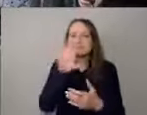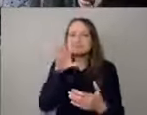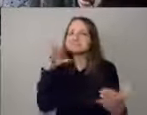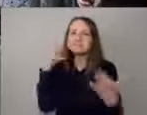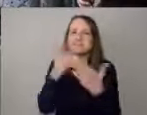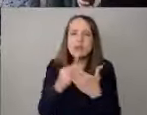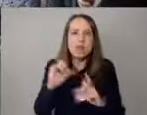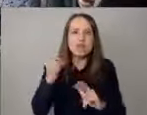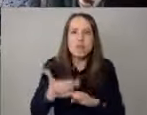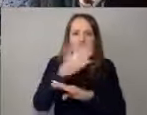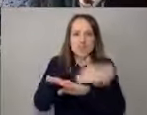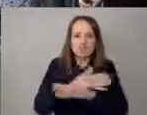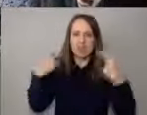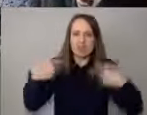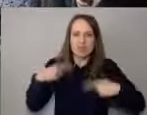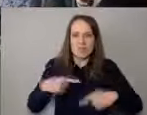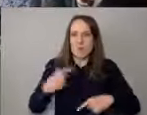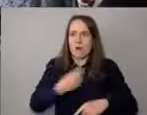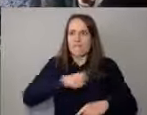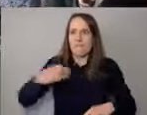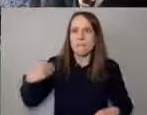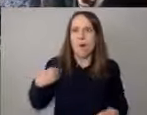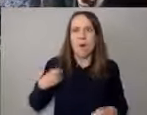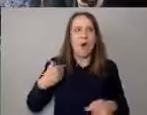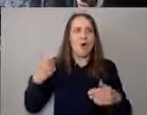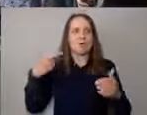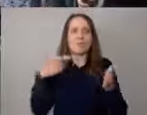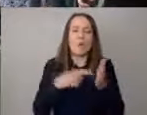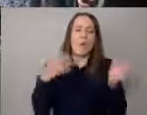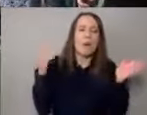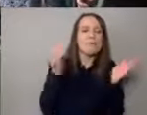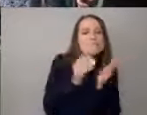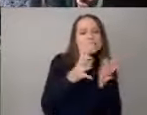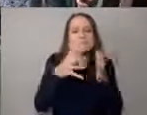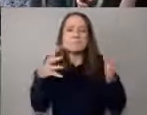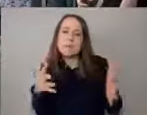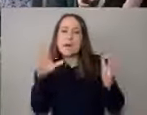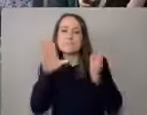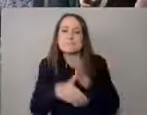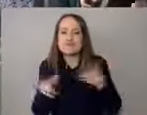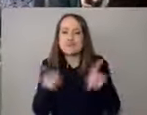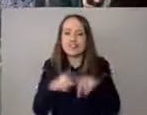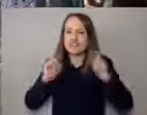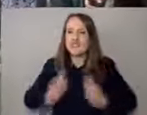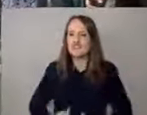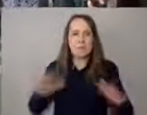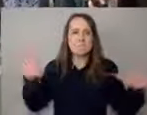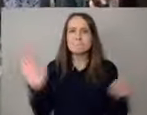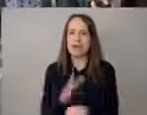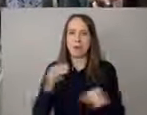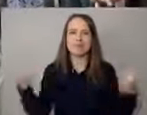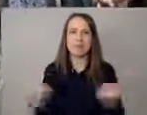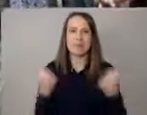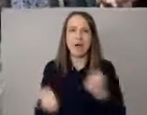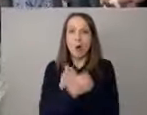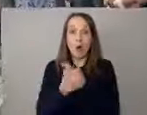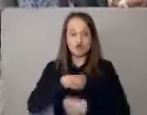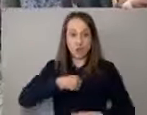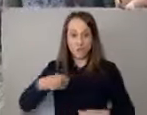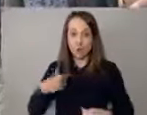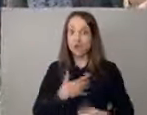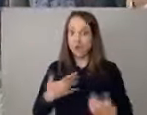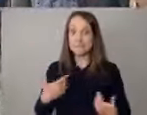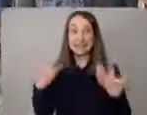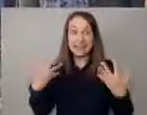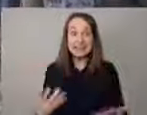widzieliśmy na ulicach polskich miast, miasteczek i wsi, a mianowicie pełną determinację do tego, żeby zmieniać Polskę. I to chcę wam